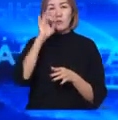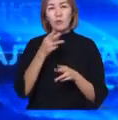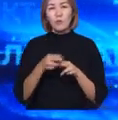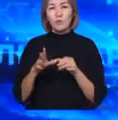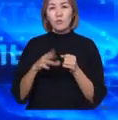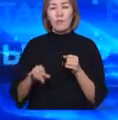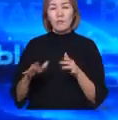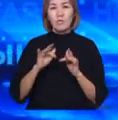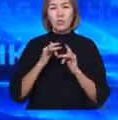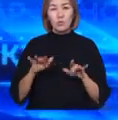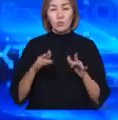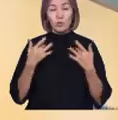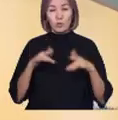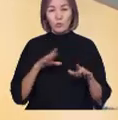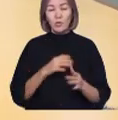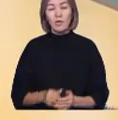осы аймақтан шығуда.